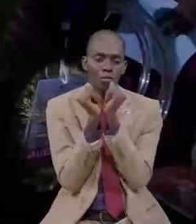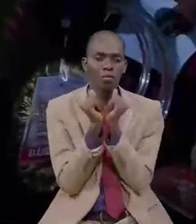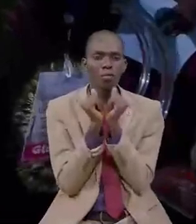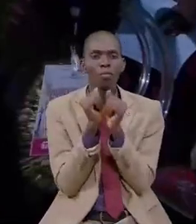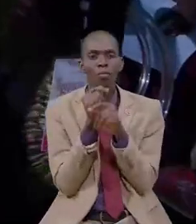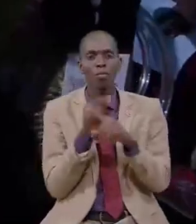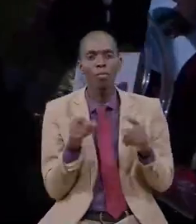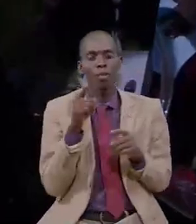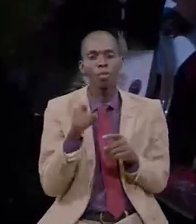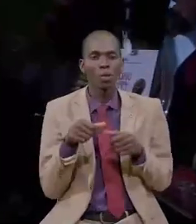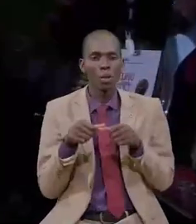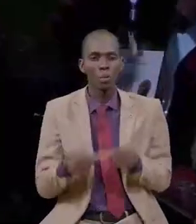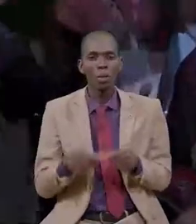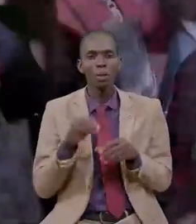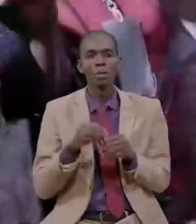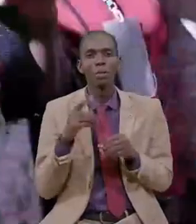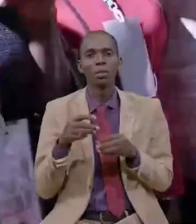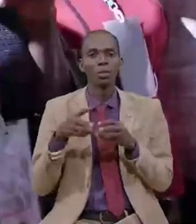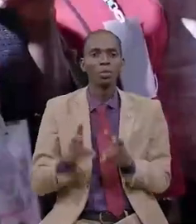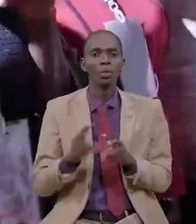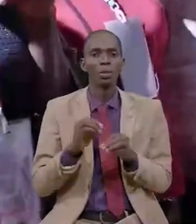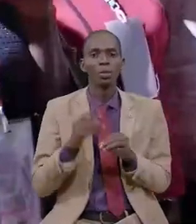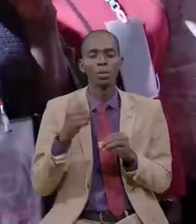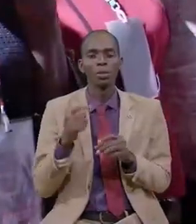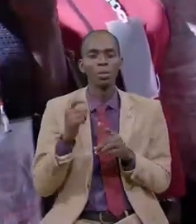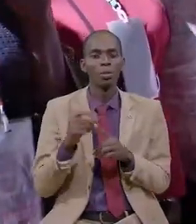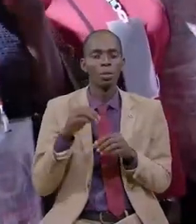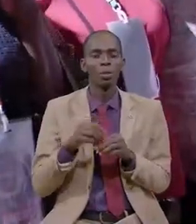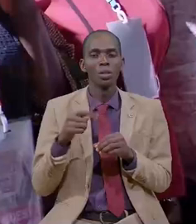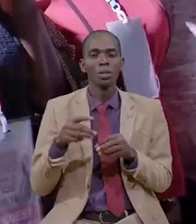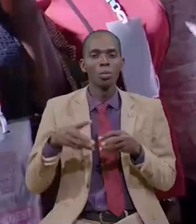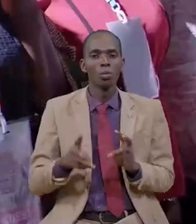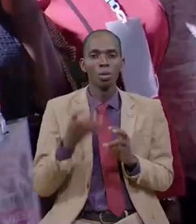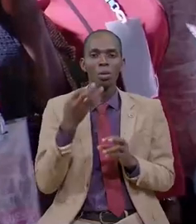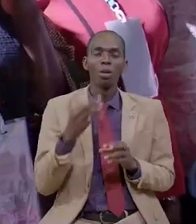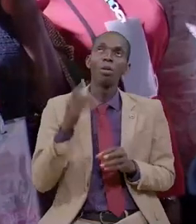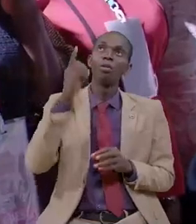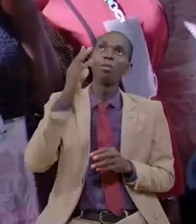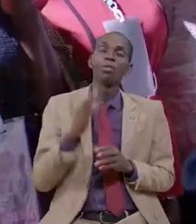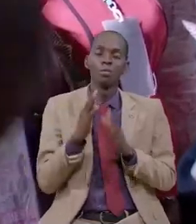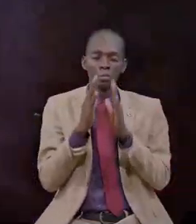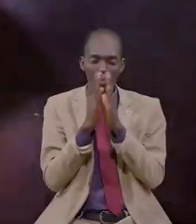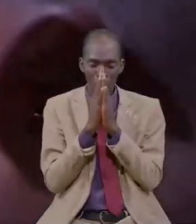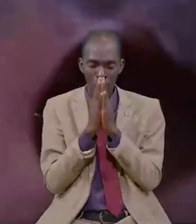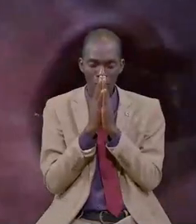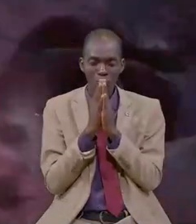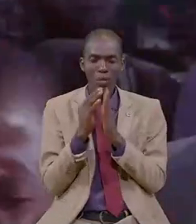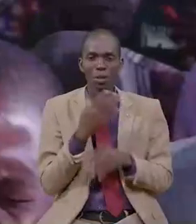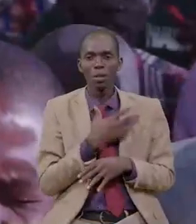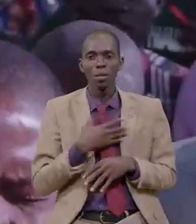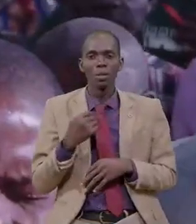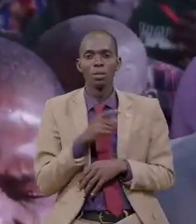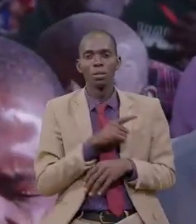tu tiens ferme dans la parole, dans la voix et dans la volonté de Dieu. Prie, et le